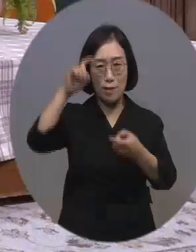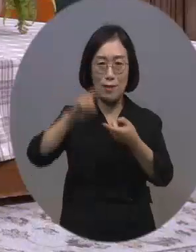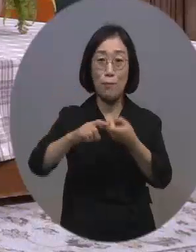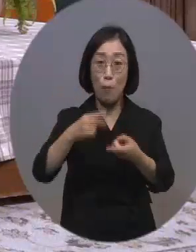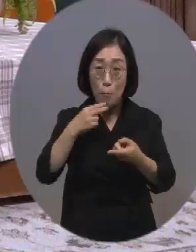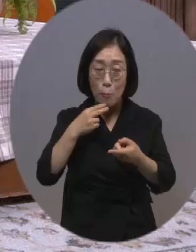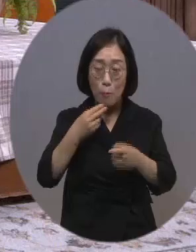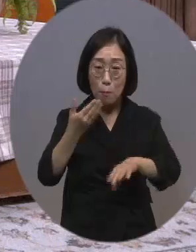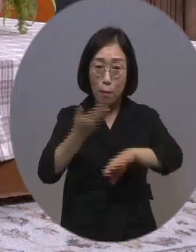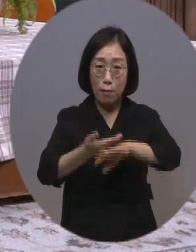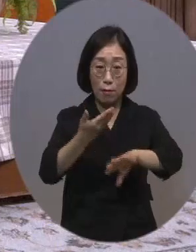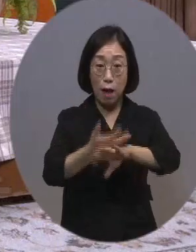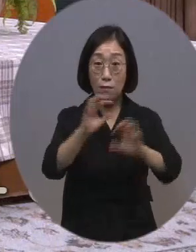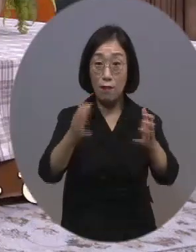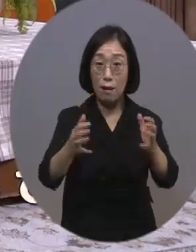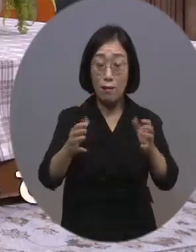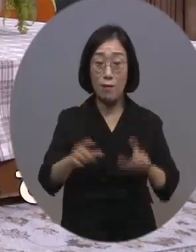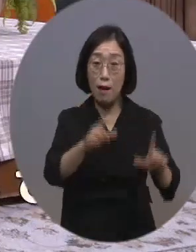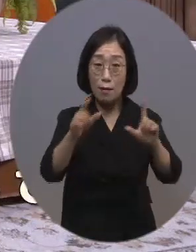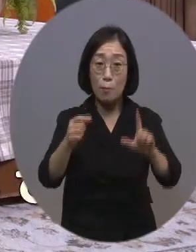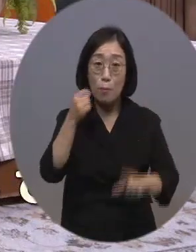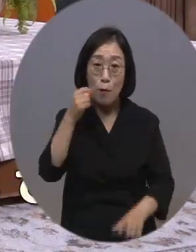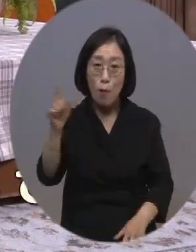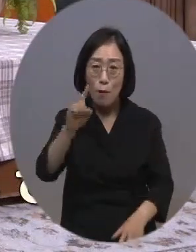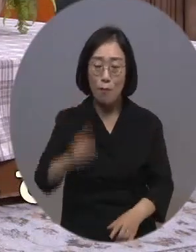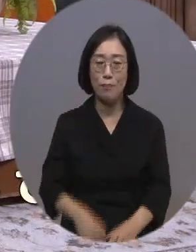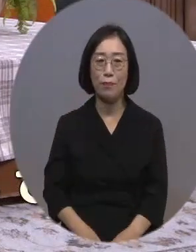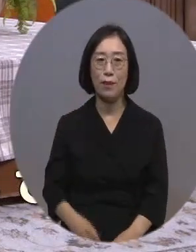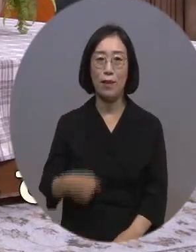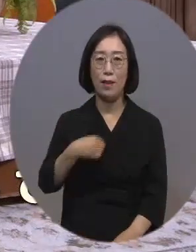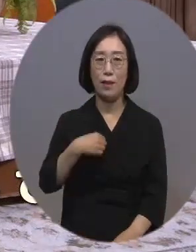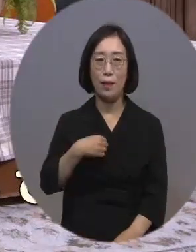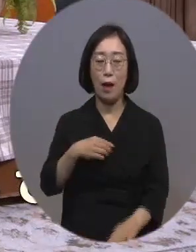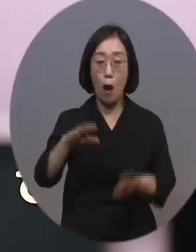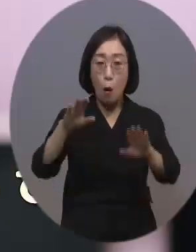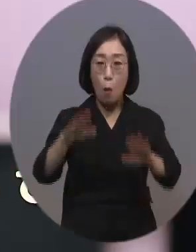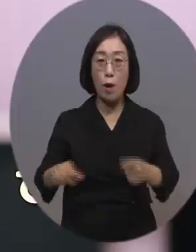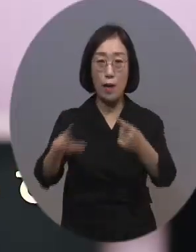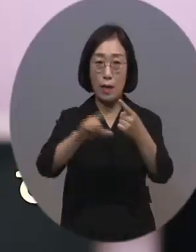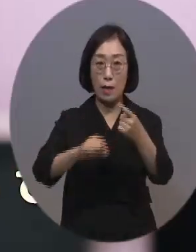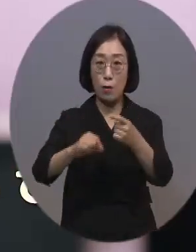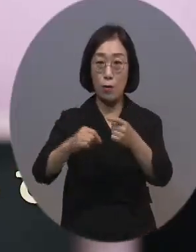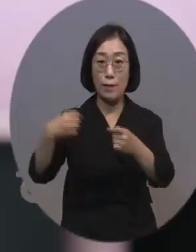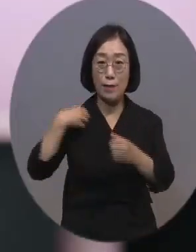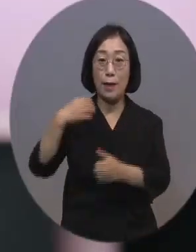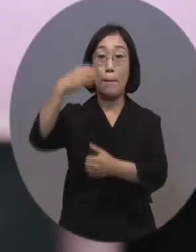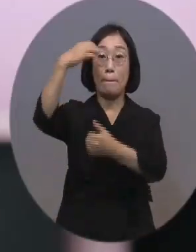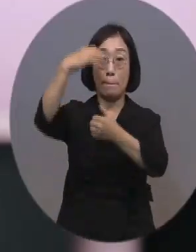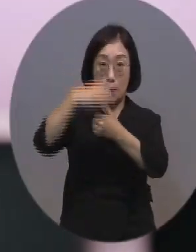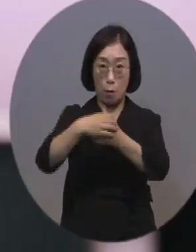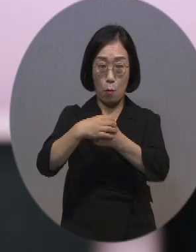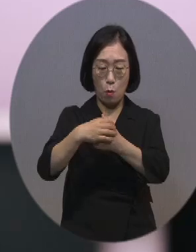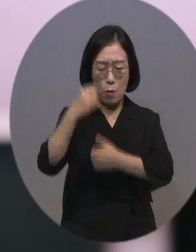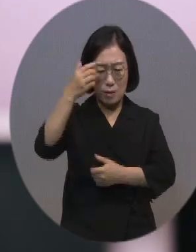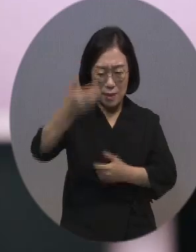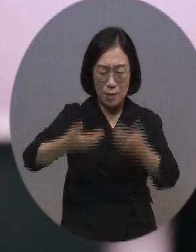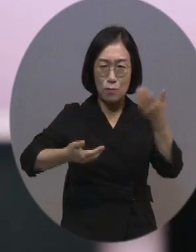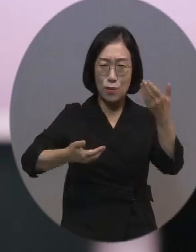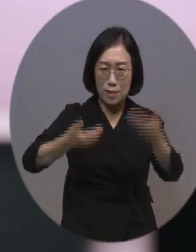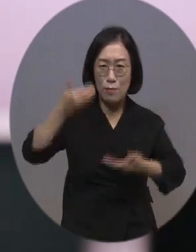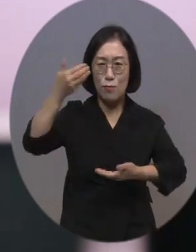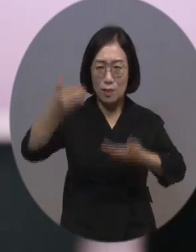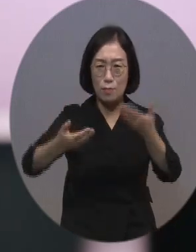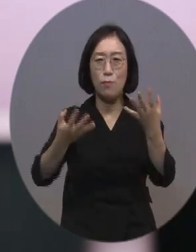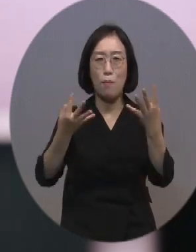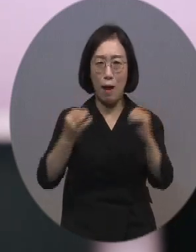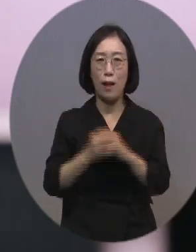사실 제가 올해 1월에 센터장 취임 받고 나서 이 질문 굉장히 많이 받았는데